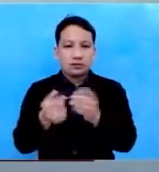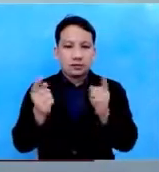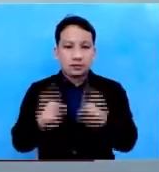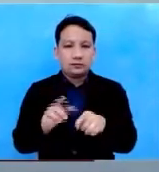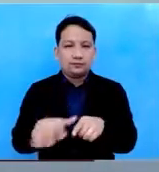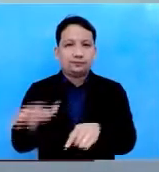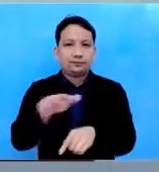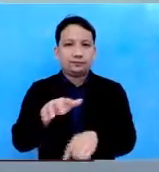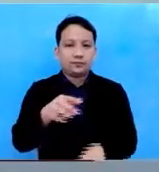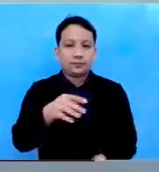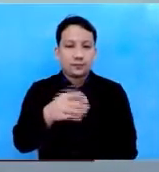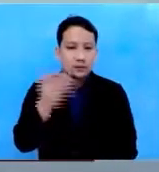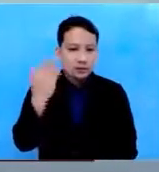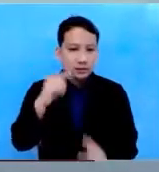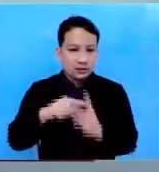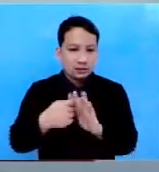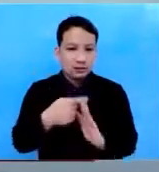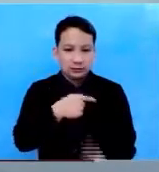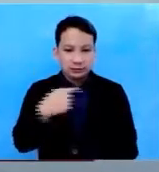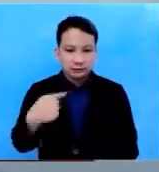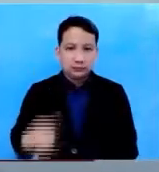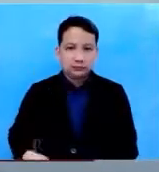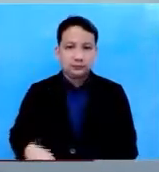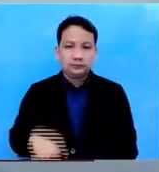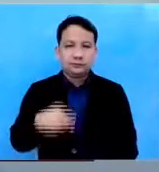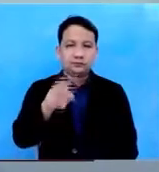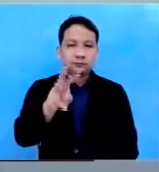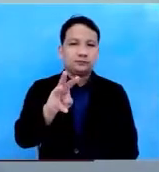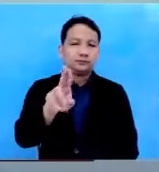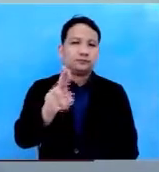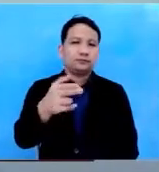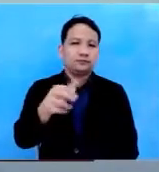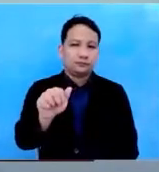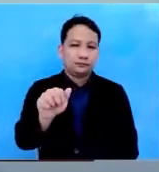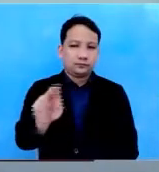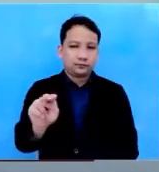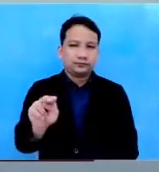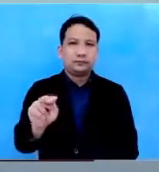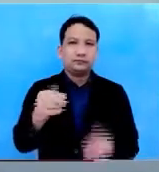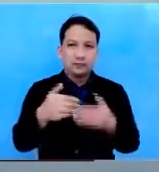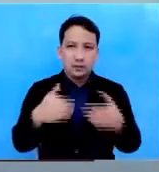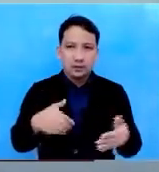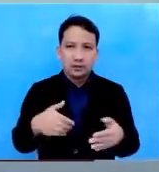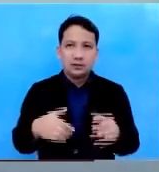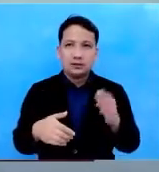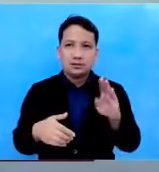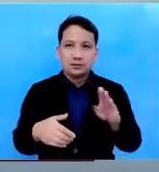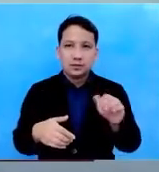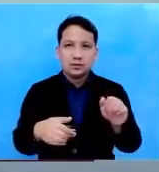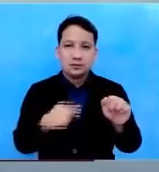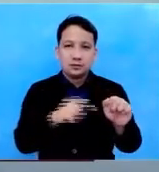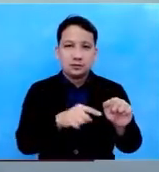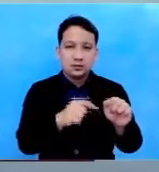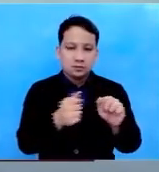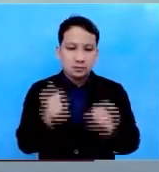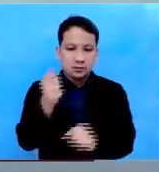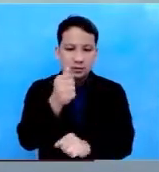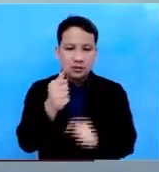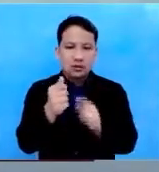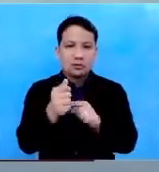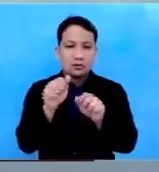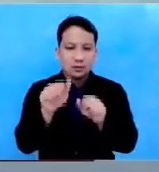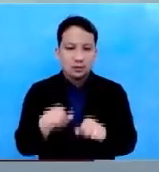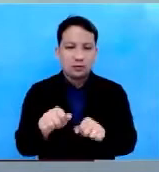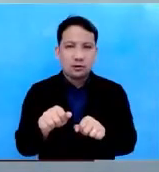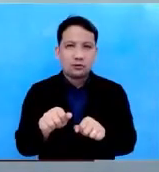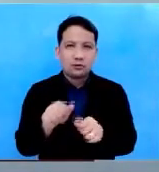noong 2019. Daig pa nito ang BA.5 sa variant ng Omicron na sa ngayon ay ang dominanteng versyon ng COVID-19